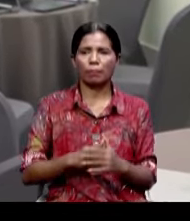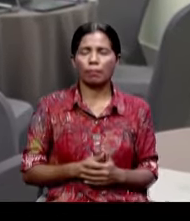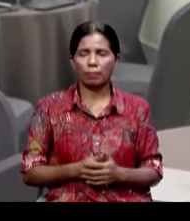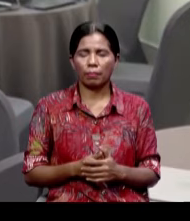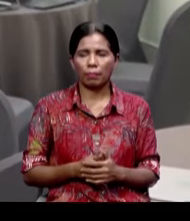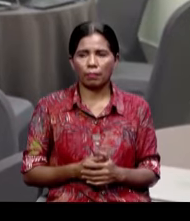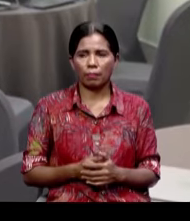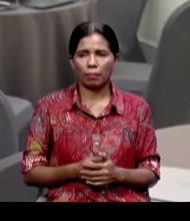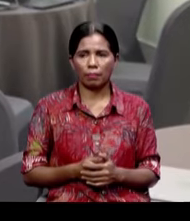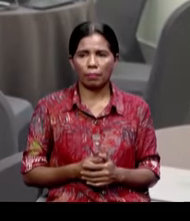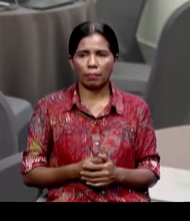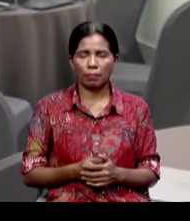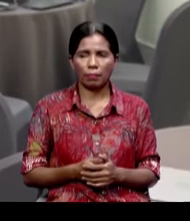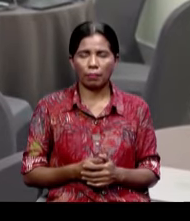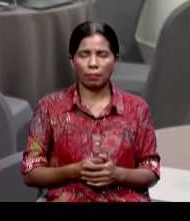pe